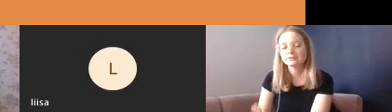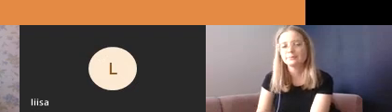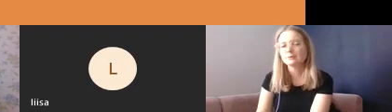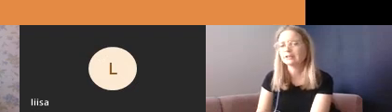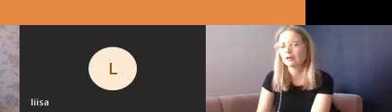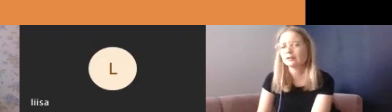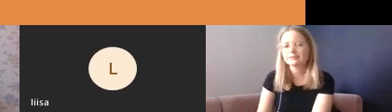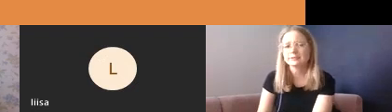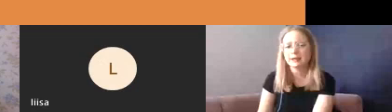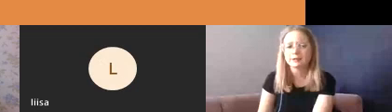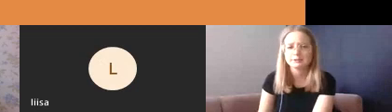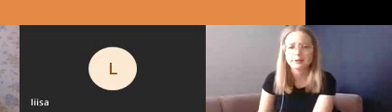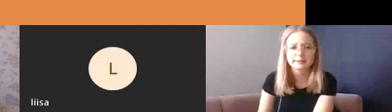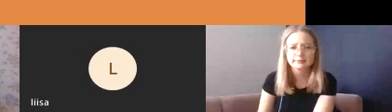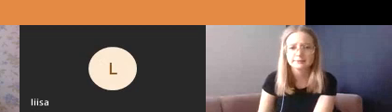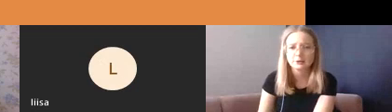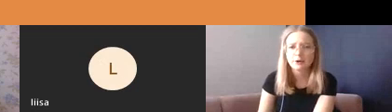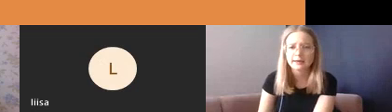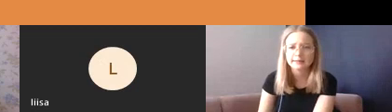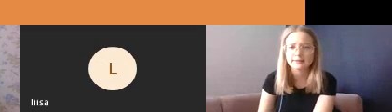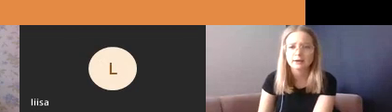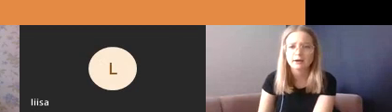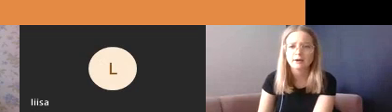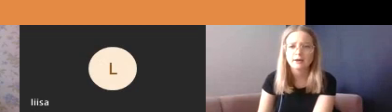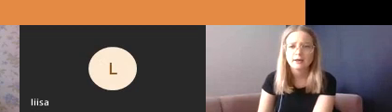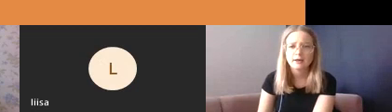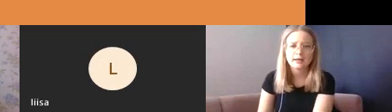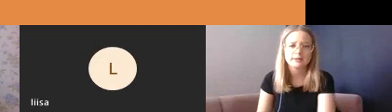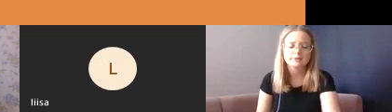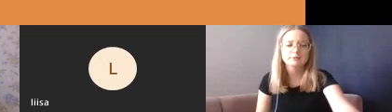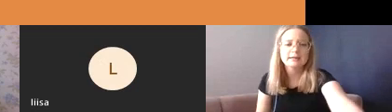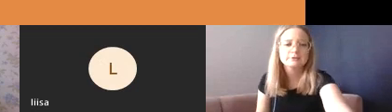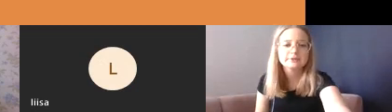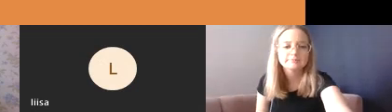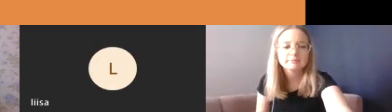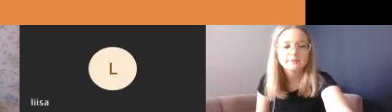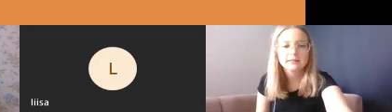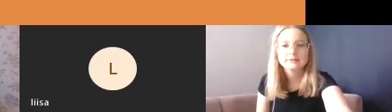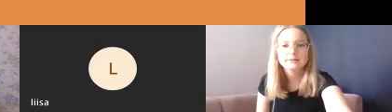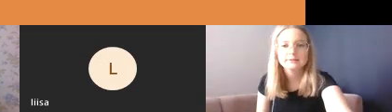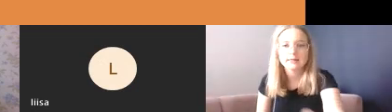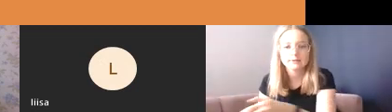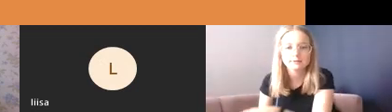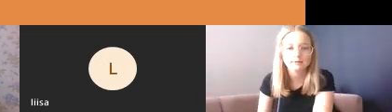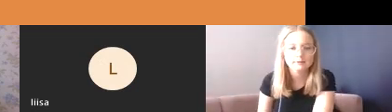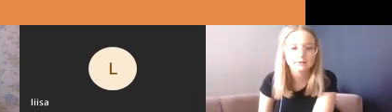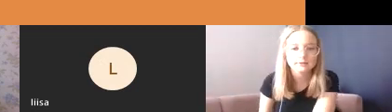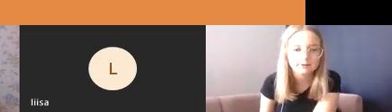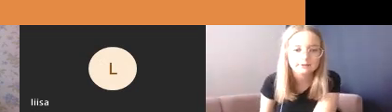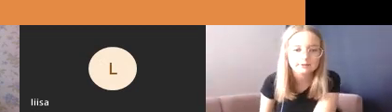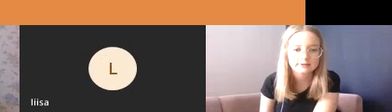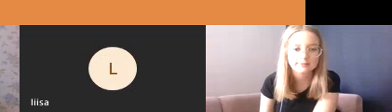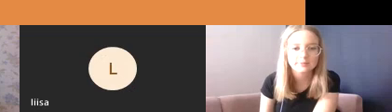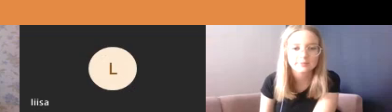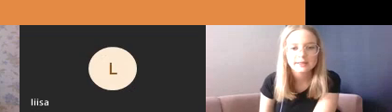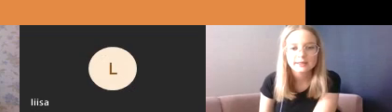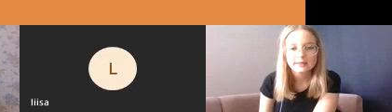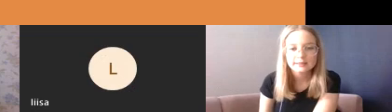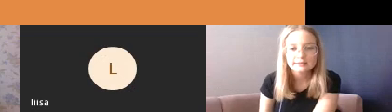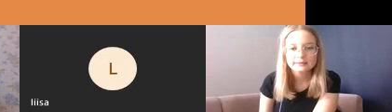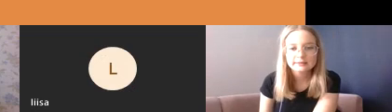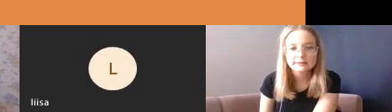no, saab muidugi aktiivselt kaasa mõelda, et ma kohe näitan ka tulemusi, et siis saate